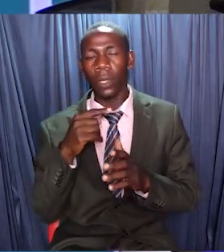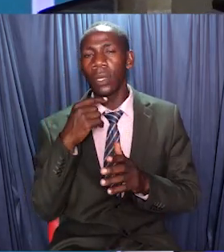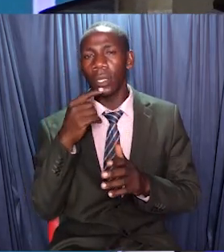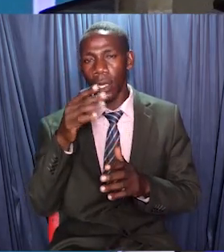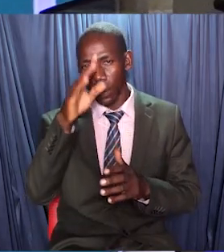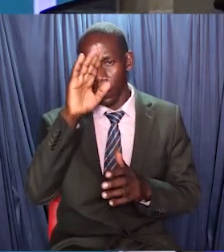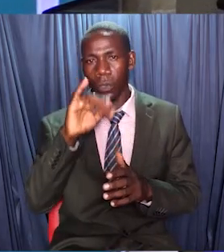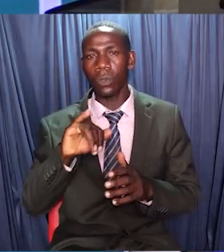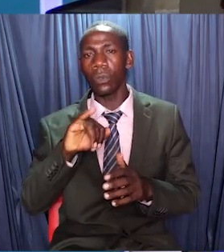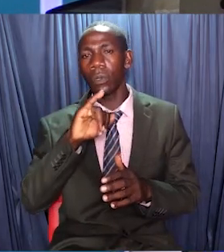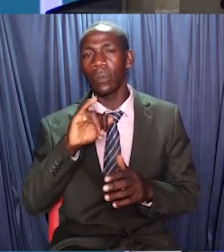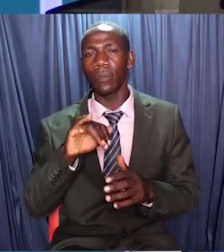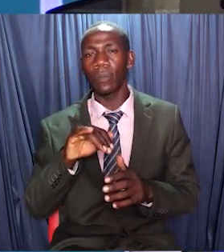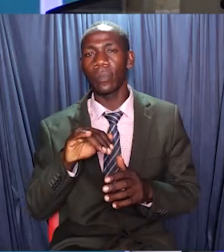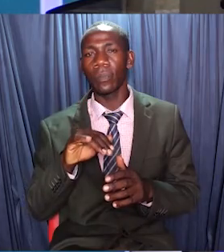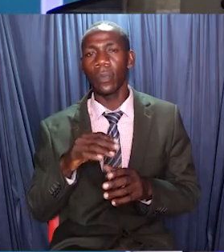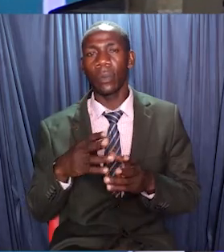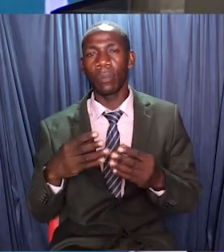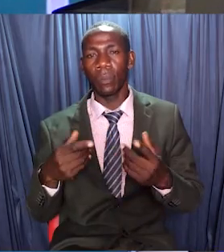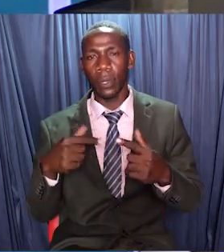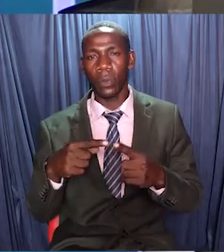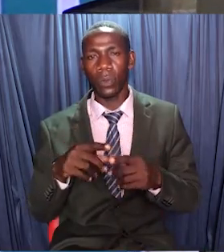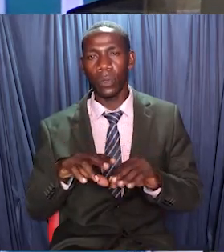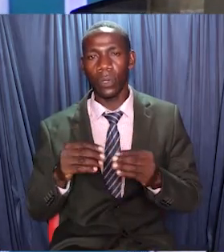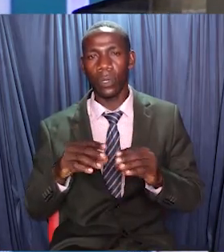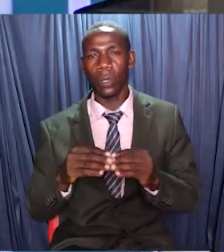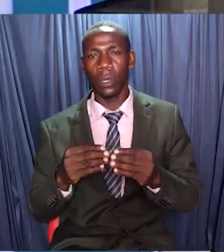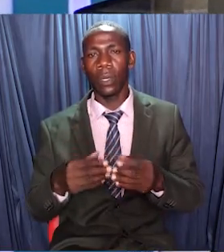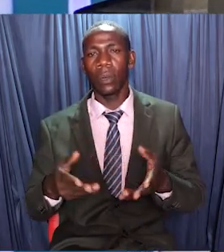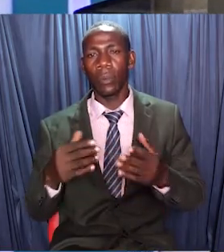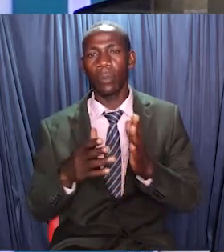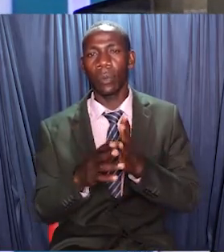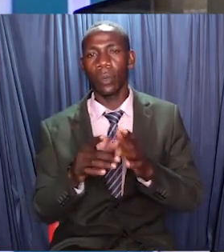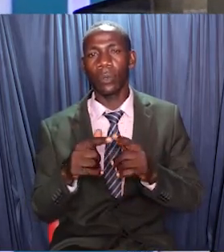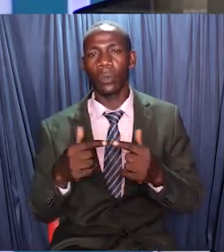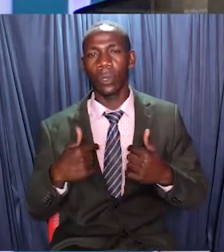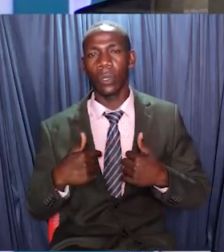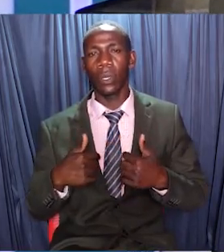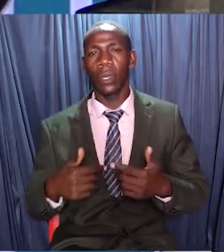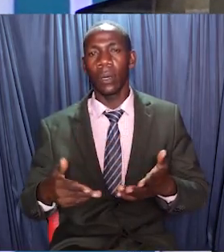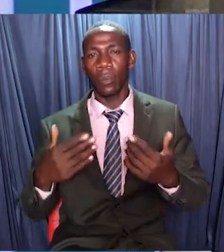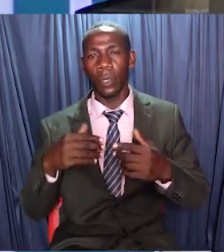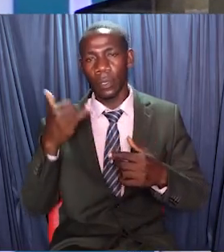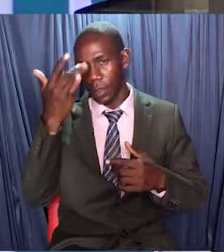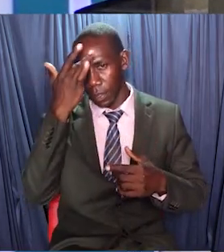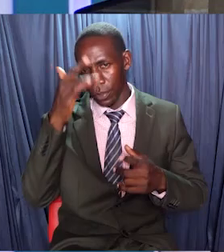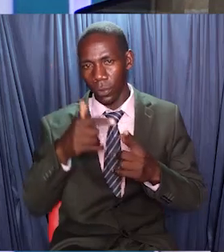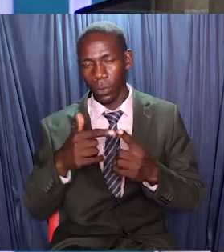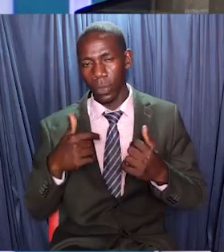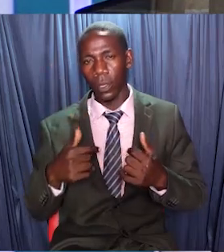kule kudharau. Tell him despise. Alafu nikajiletea mabaya. Then I brought myself evil. Shida. I brought myself problems. Magonjwa. And brought